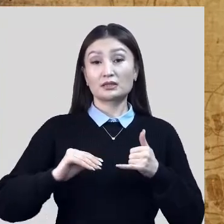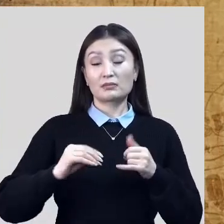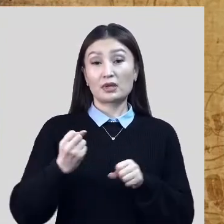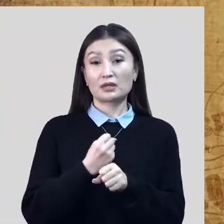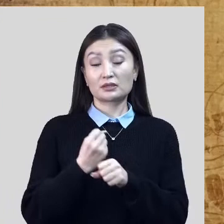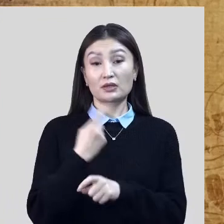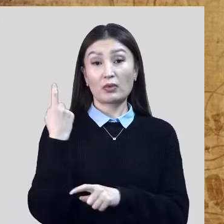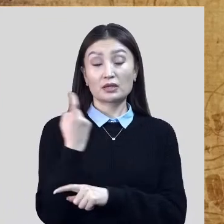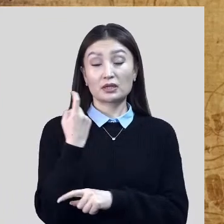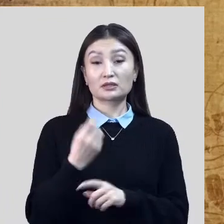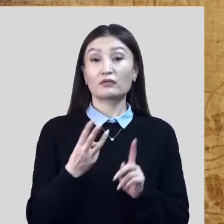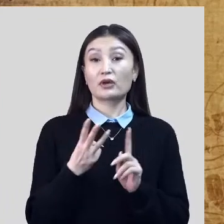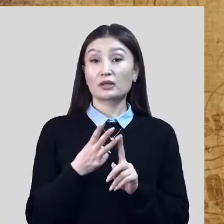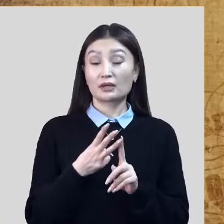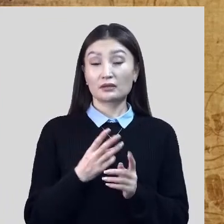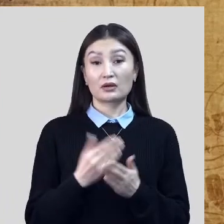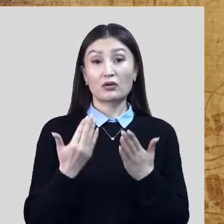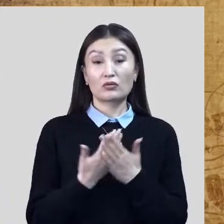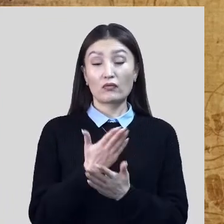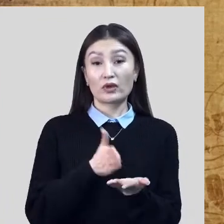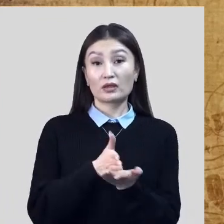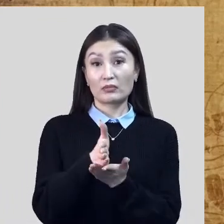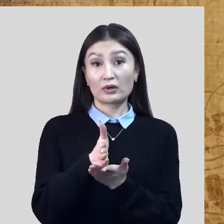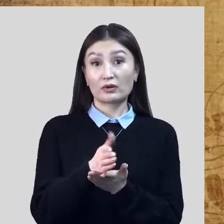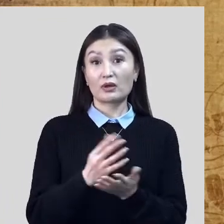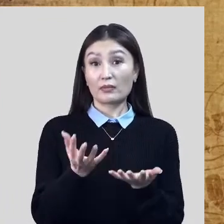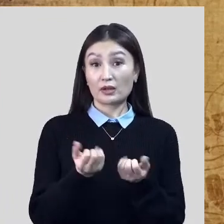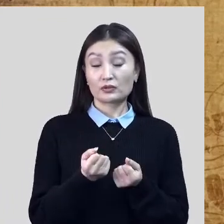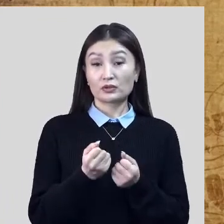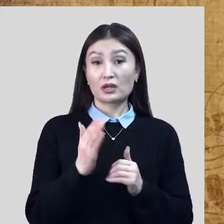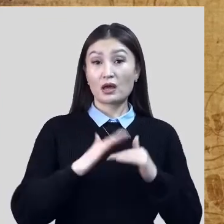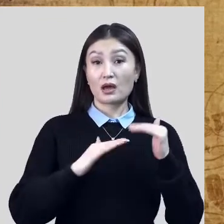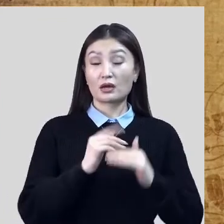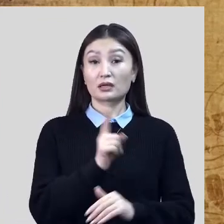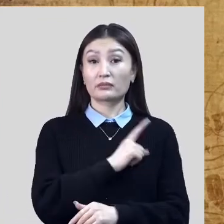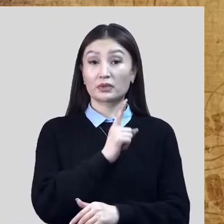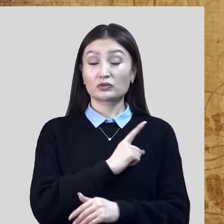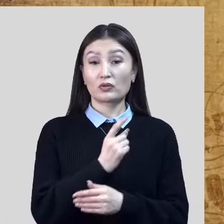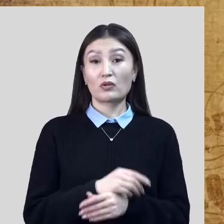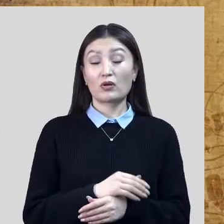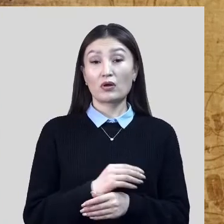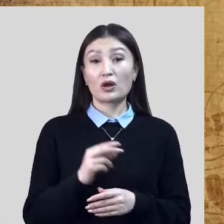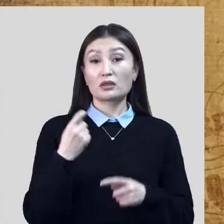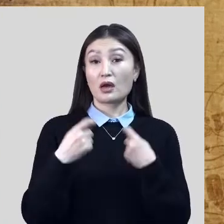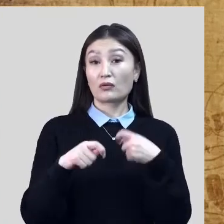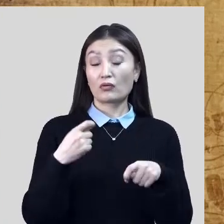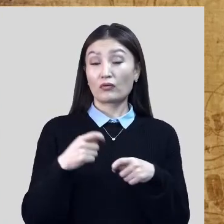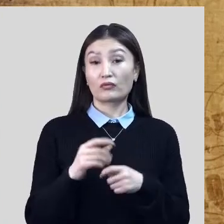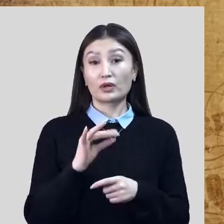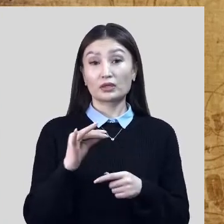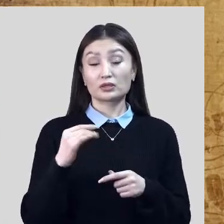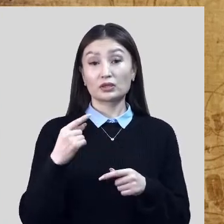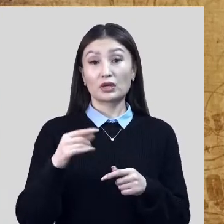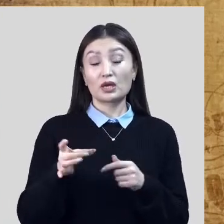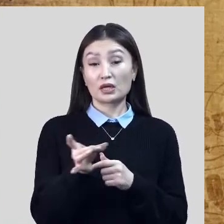хозяйству. В-третьих, новое направление получило ремесло. поощряемая торговлей с